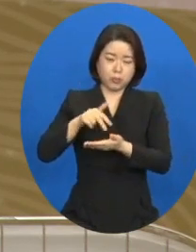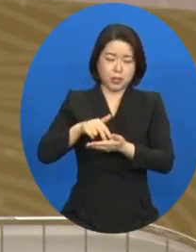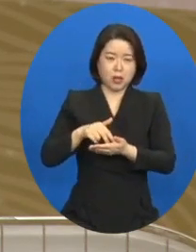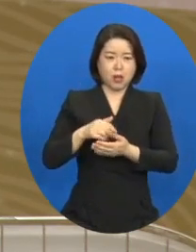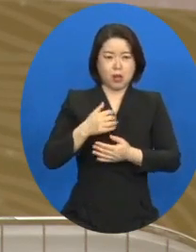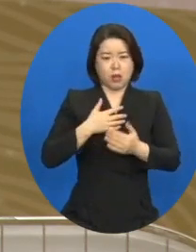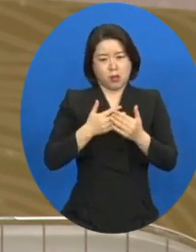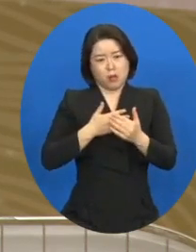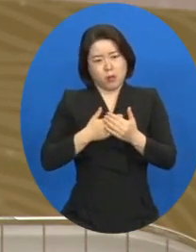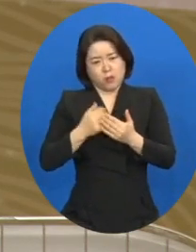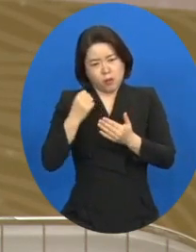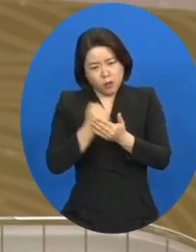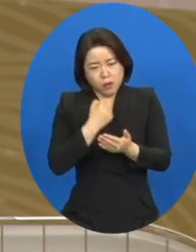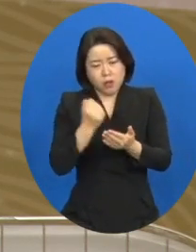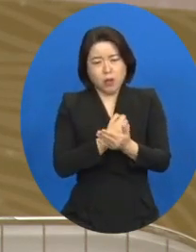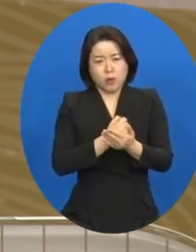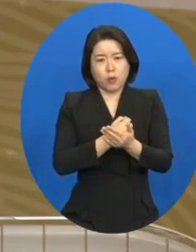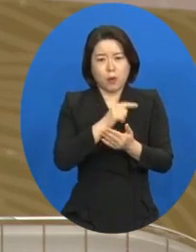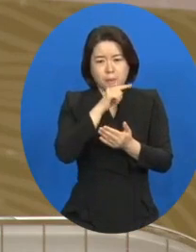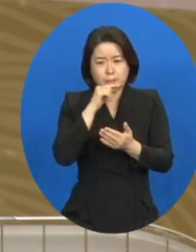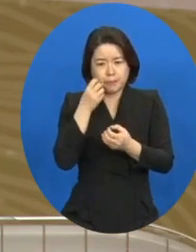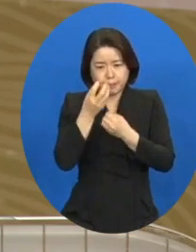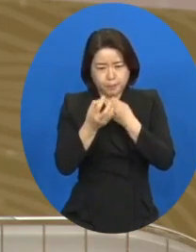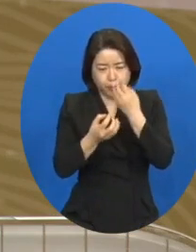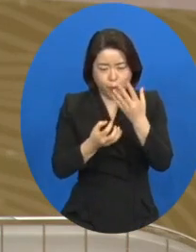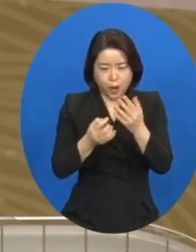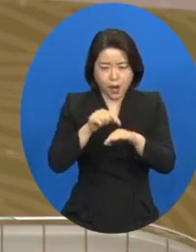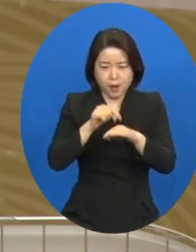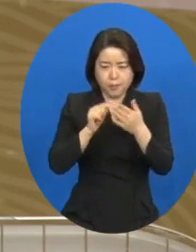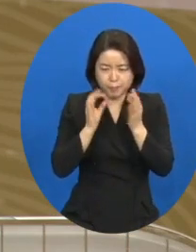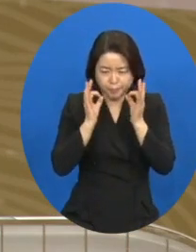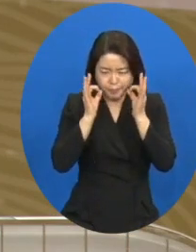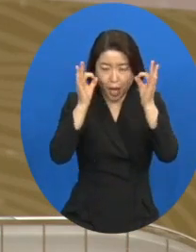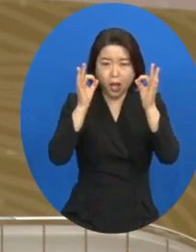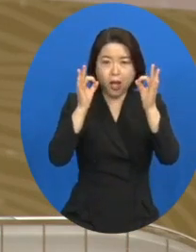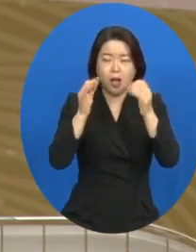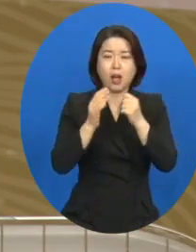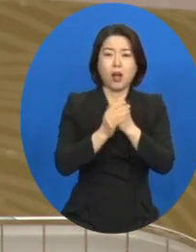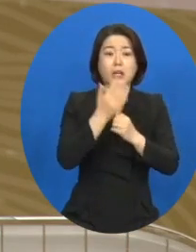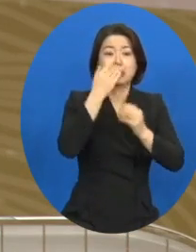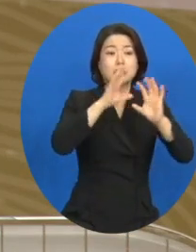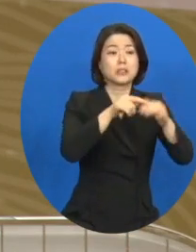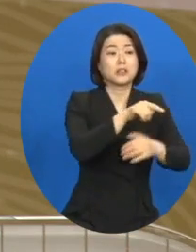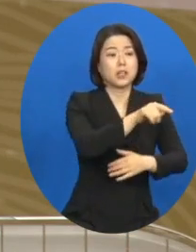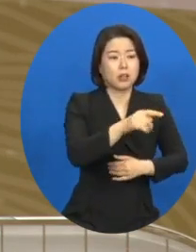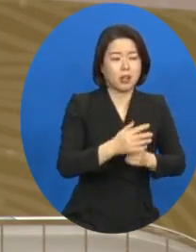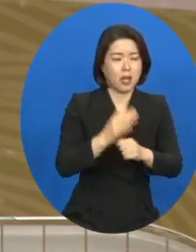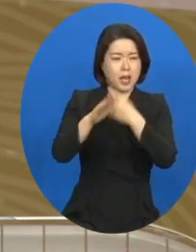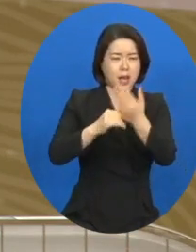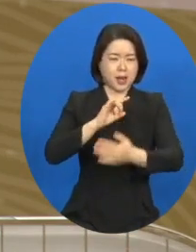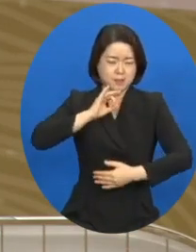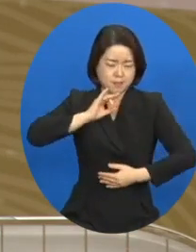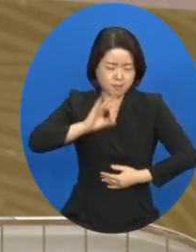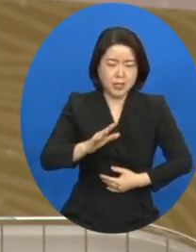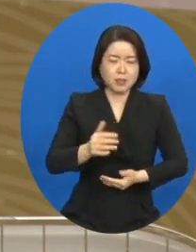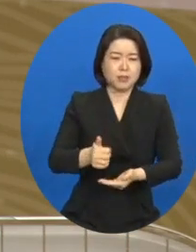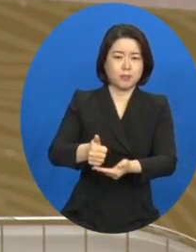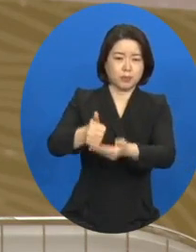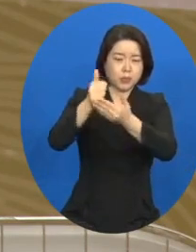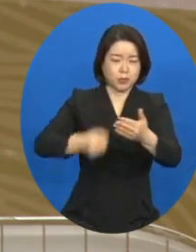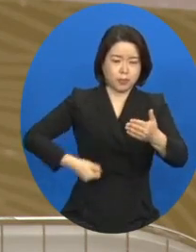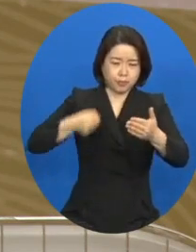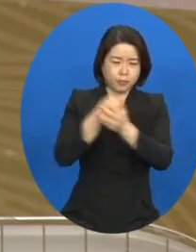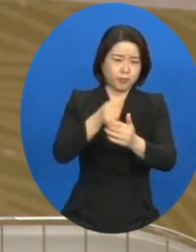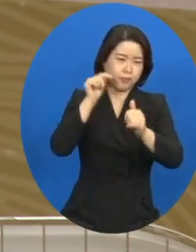안타까워서 피를 토하는 심정으로 이스라엘 백성들에게 하나님만 섬기기로 결단하게